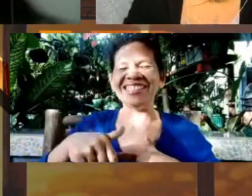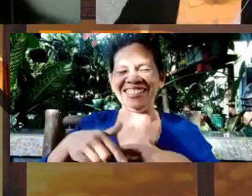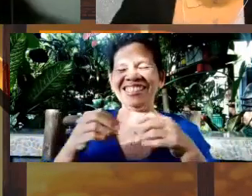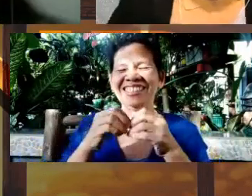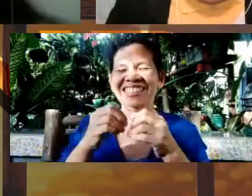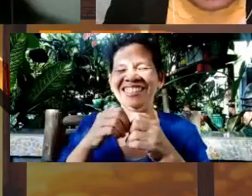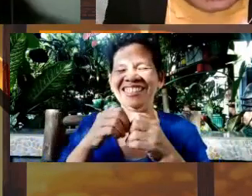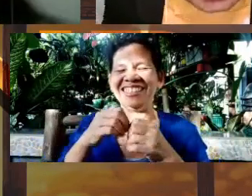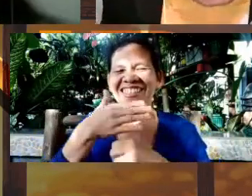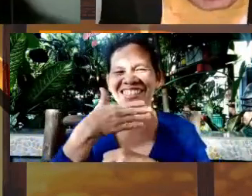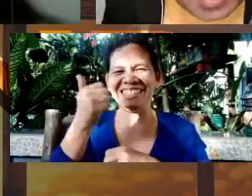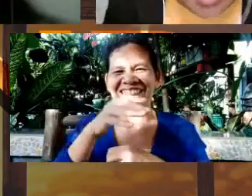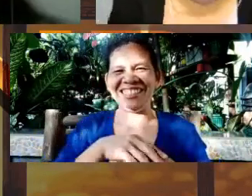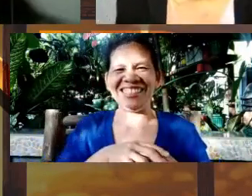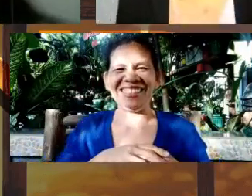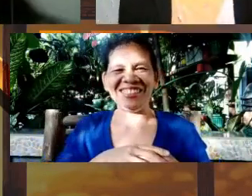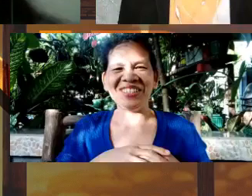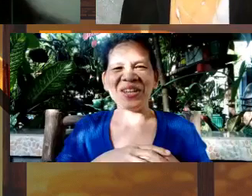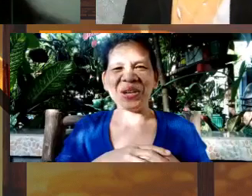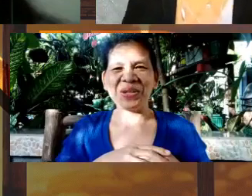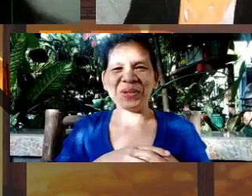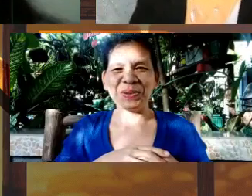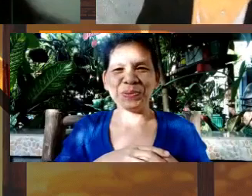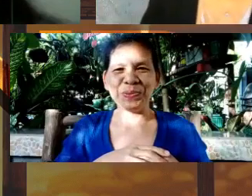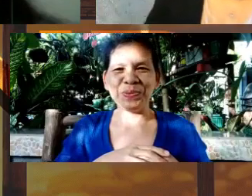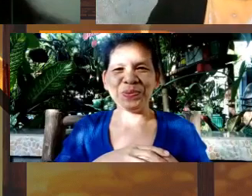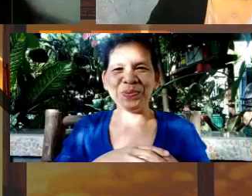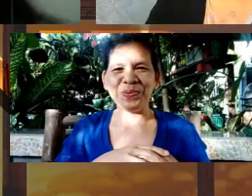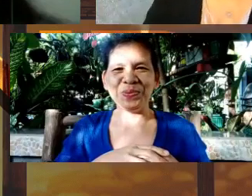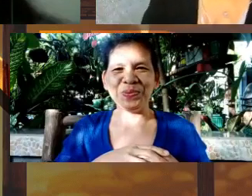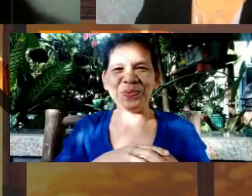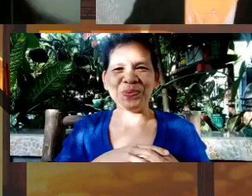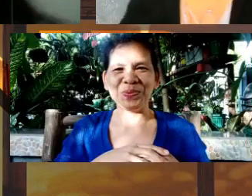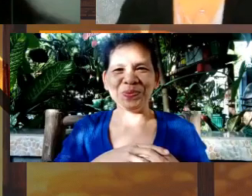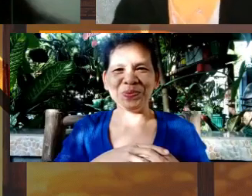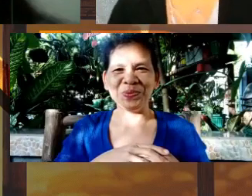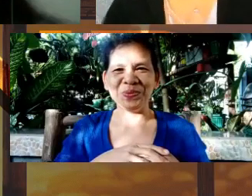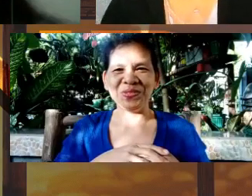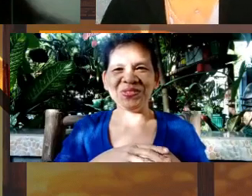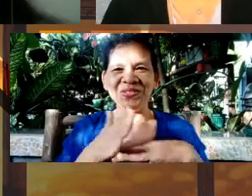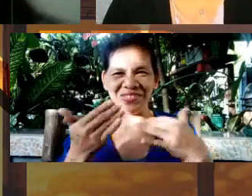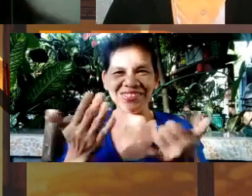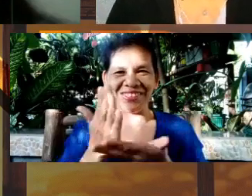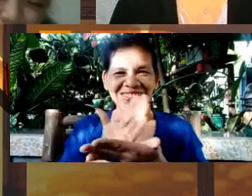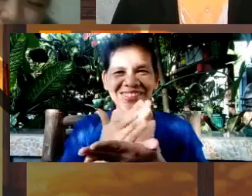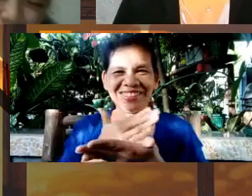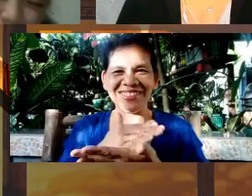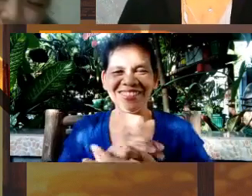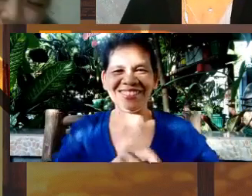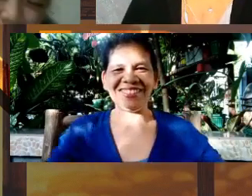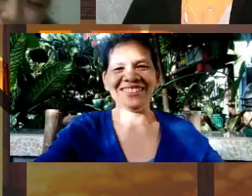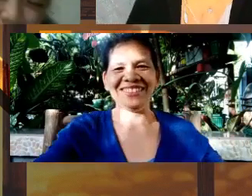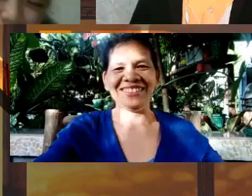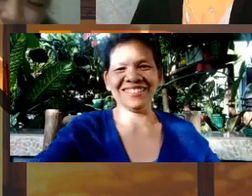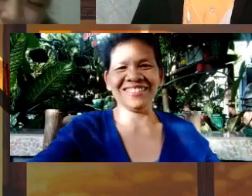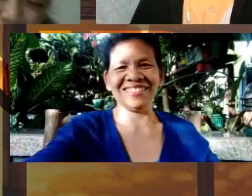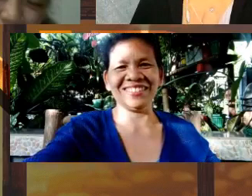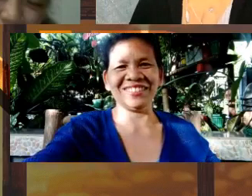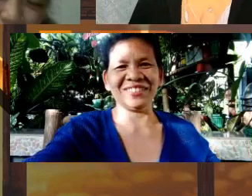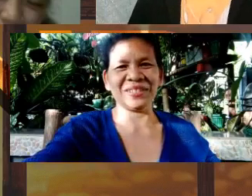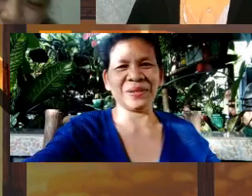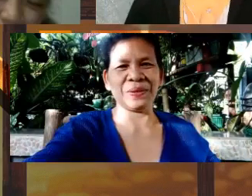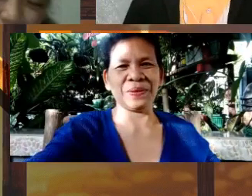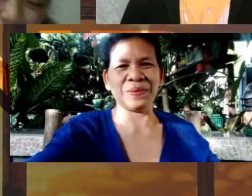lang sa una. Okay, so sige. At atin pong pagsaluhan po itong atin pong napakinggang